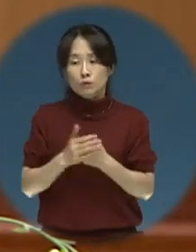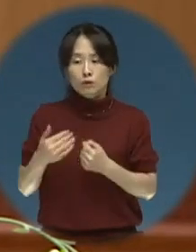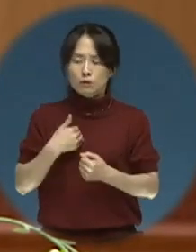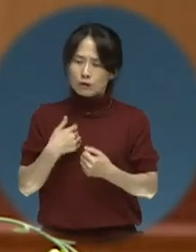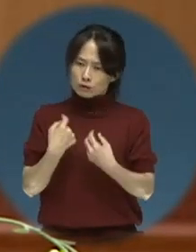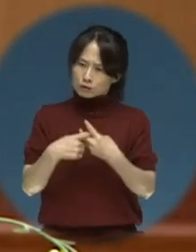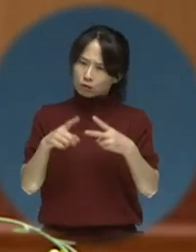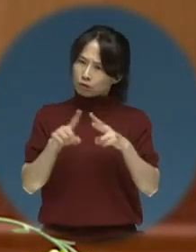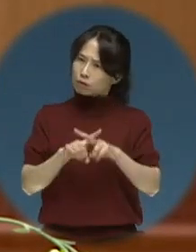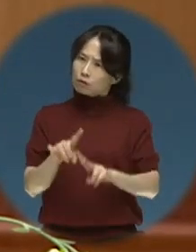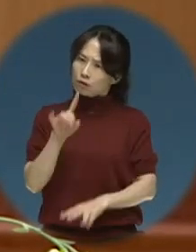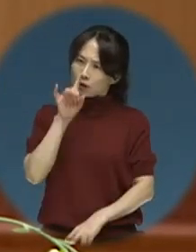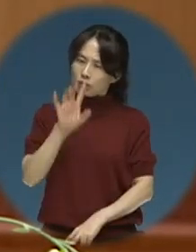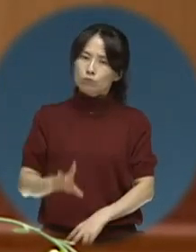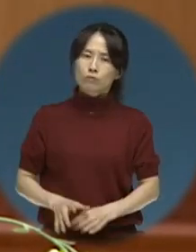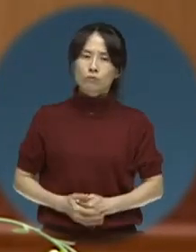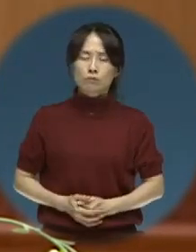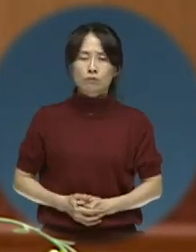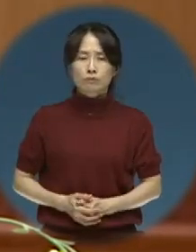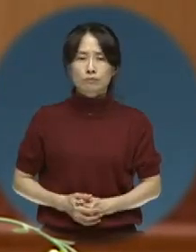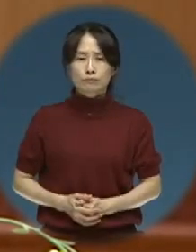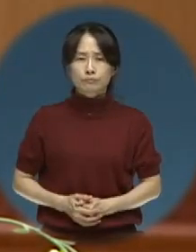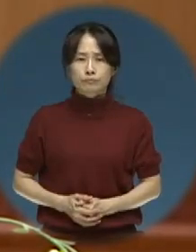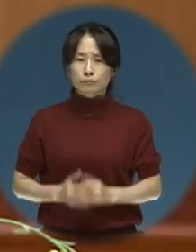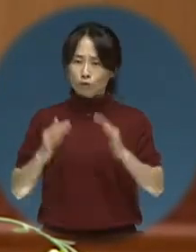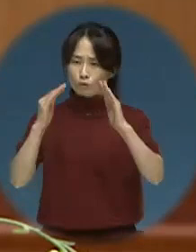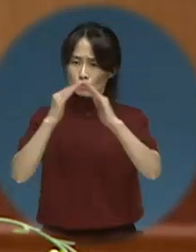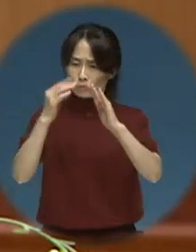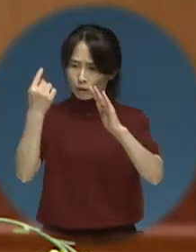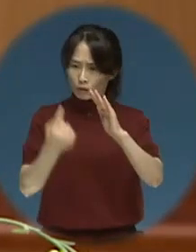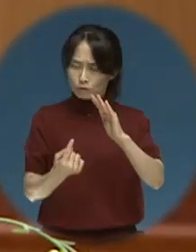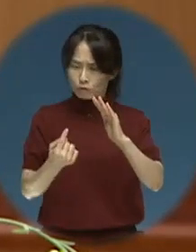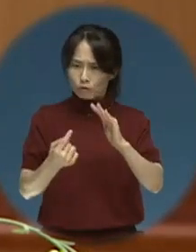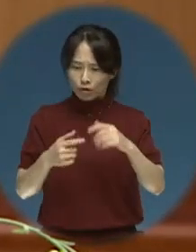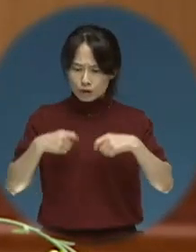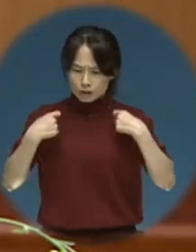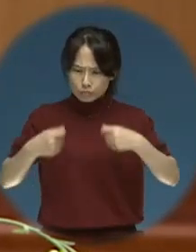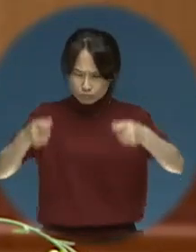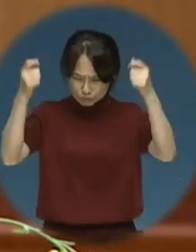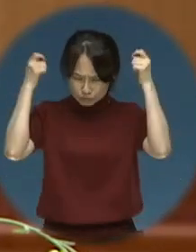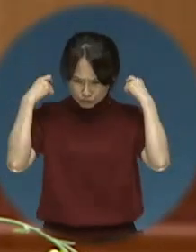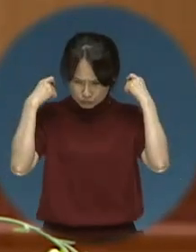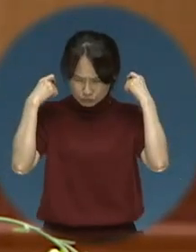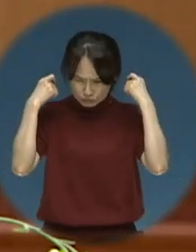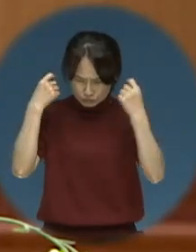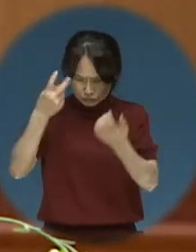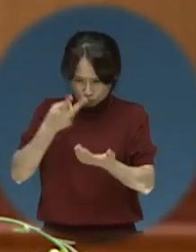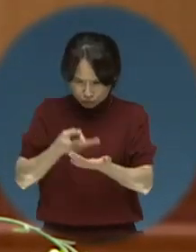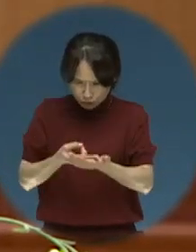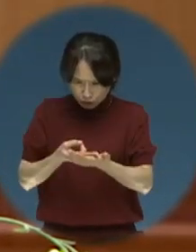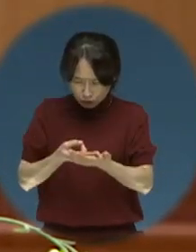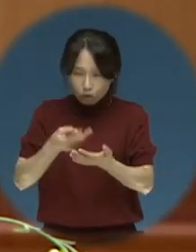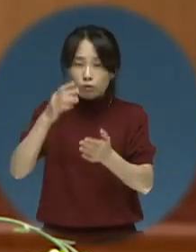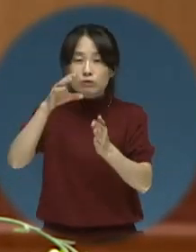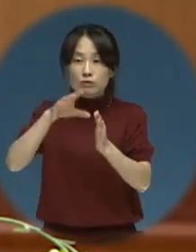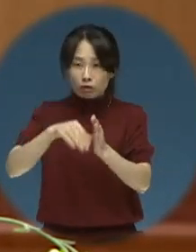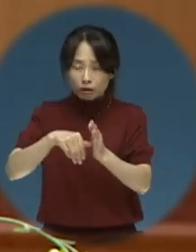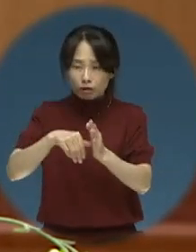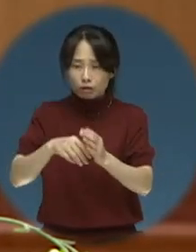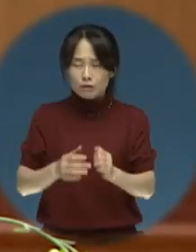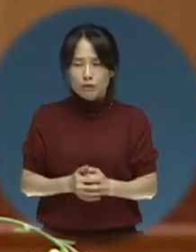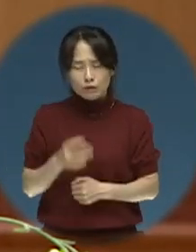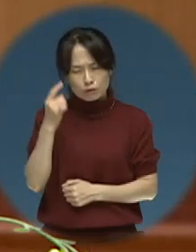거죠. 어린 나이에. 그래서 그냥 집에 와서요. 제가 이불을 뒤집어 쓰고 이렇게 누워 있었어요. 그러면서